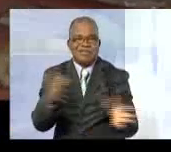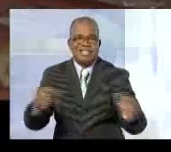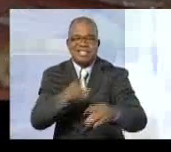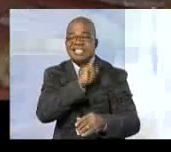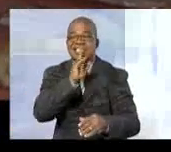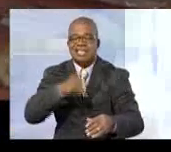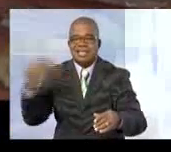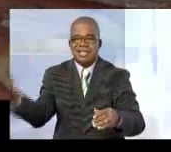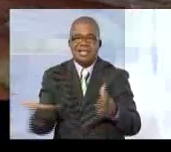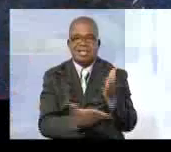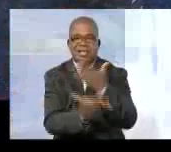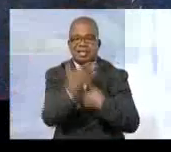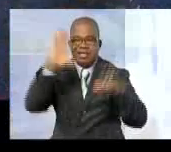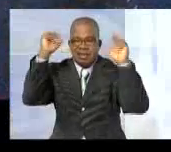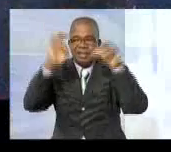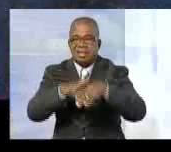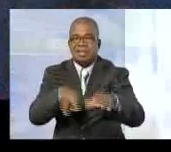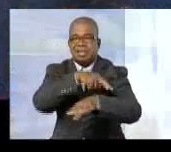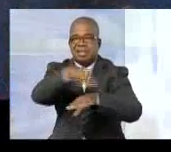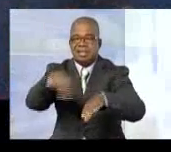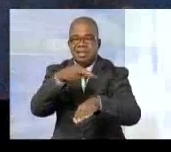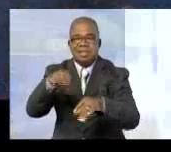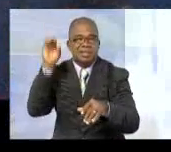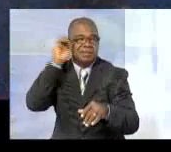la République, Alassane Ouattara.